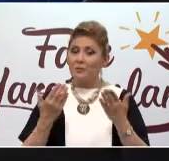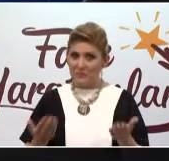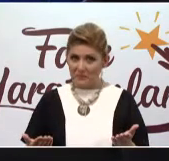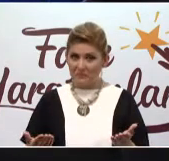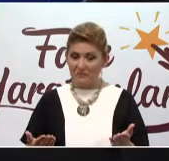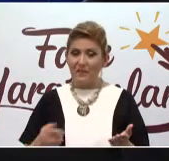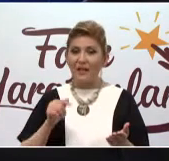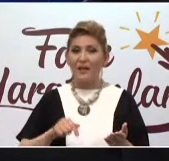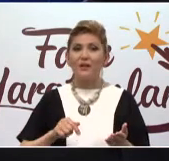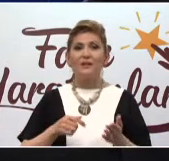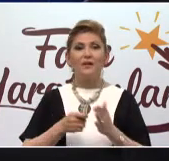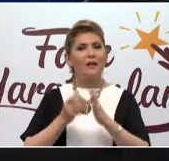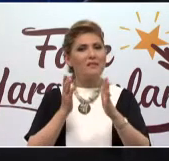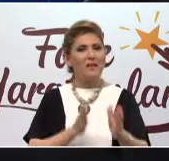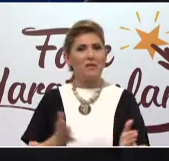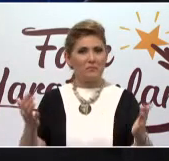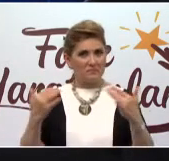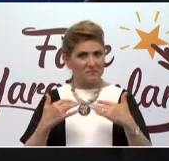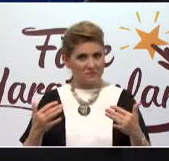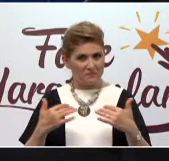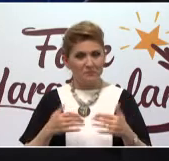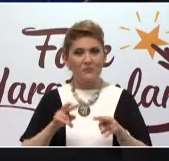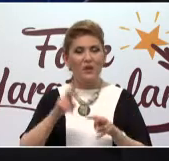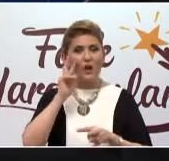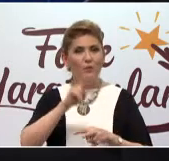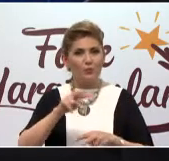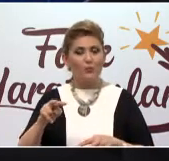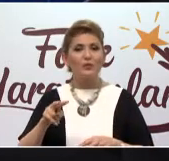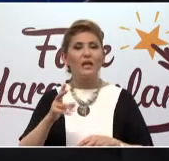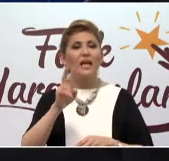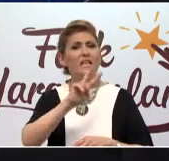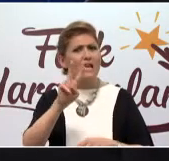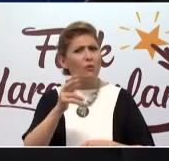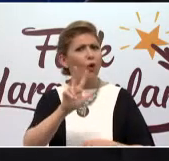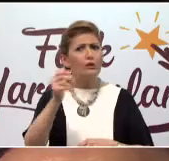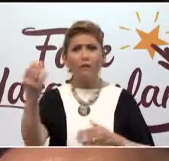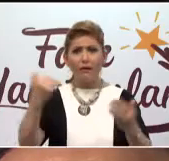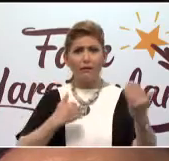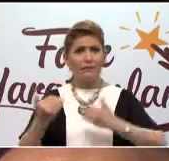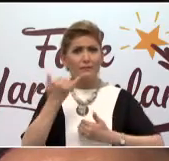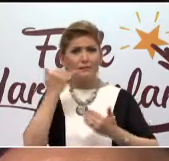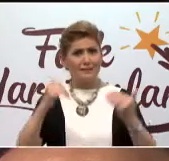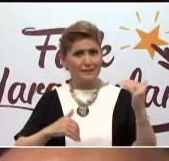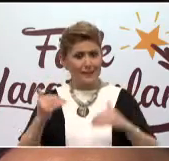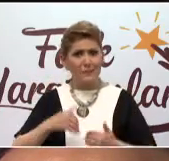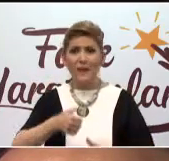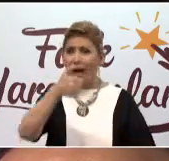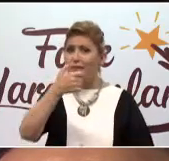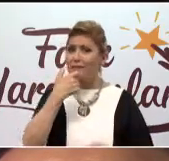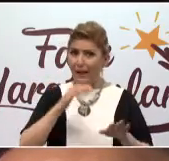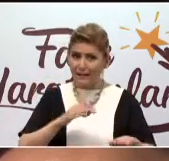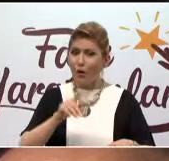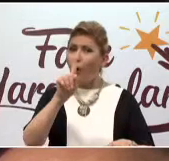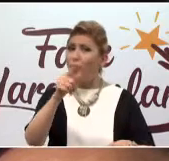de müdavimlerimiz oluşuyor. Müzemizi 20 kez, 30 kez ziyaret edenler, işte 6 yaşından 16